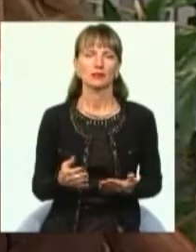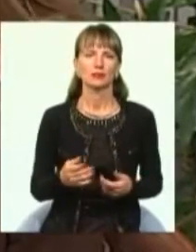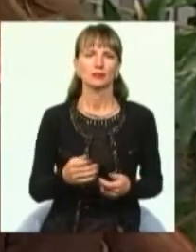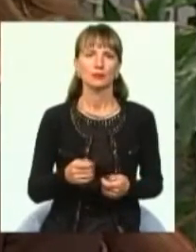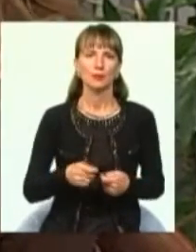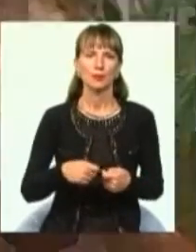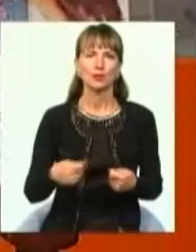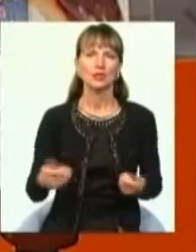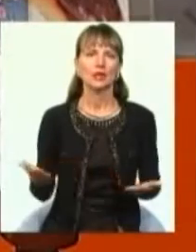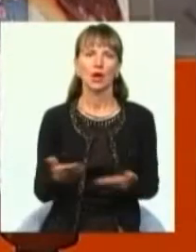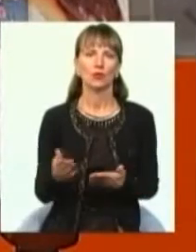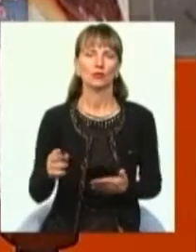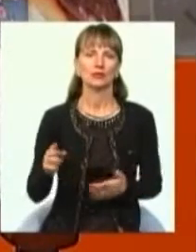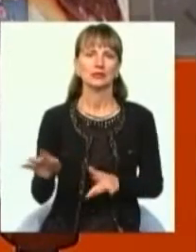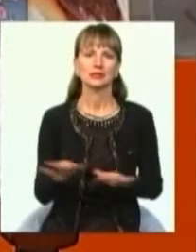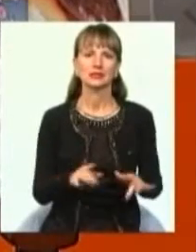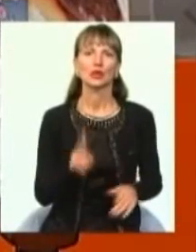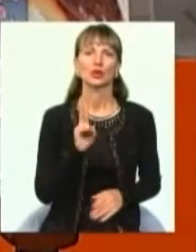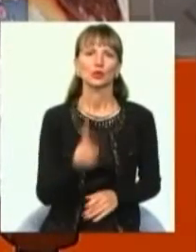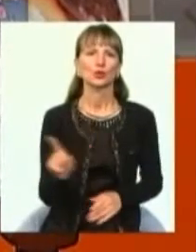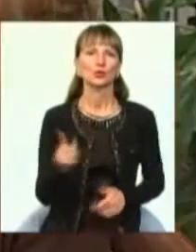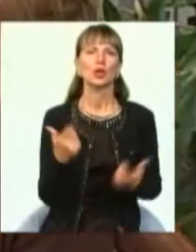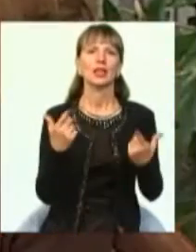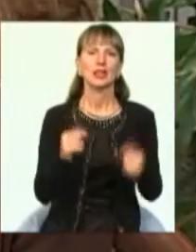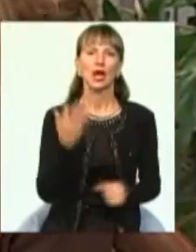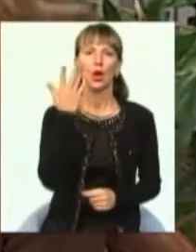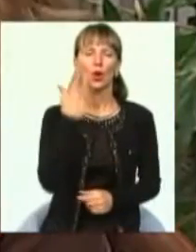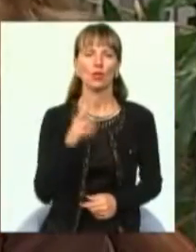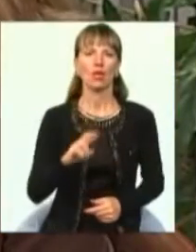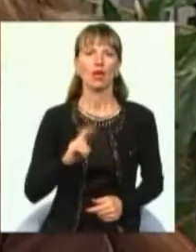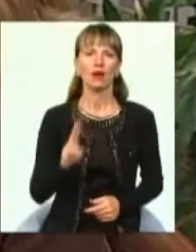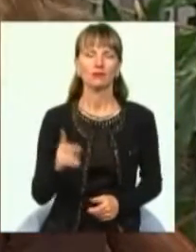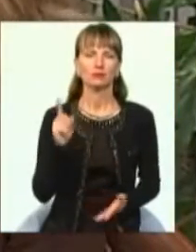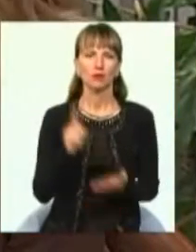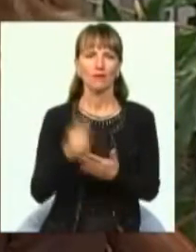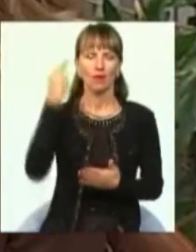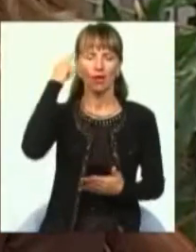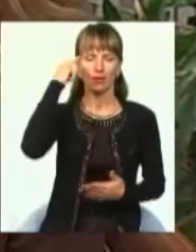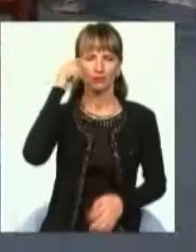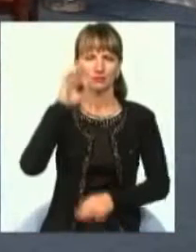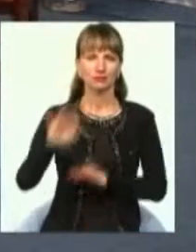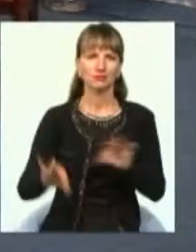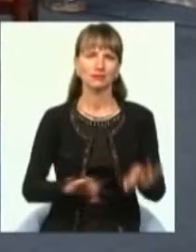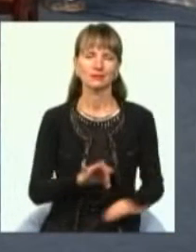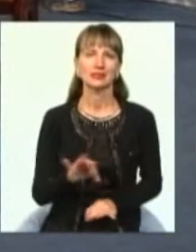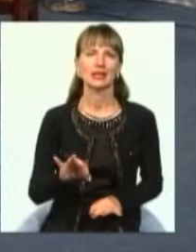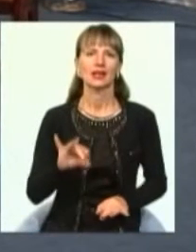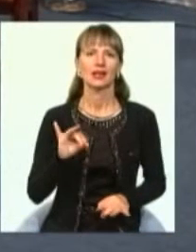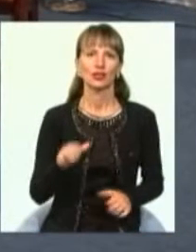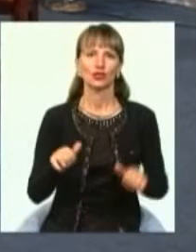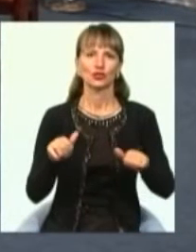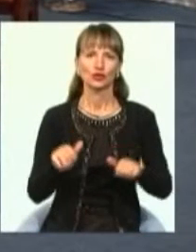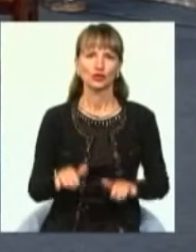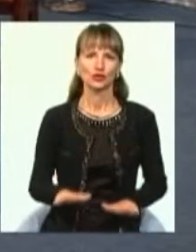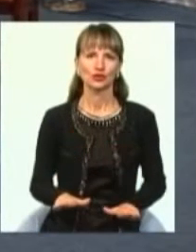послідовність якоїсь дії, так, прорахувати хто, що, де, коли, як, ти мусиш продумати, прокрутити в голові, так, і, власне, розв'язати якесь